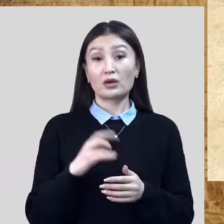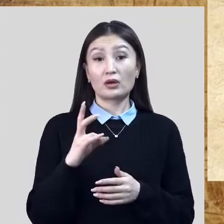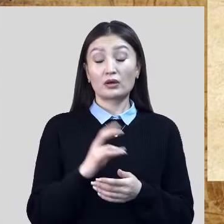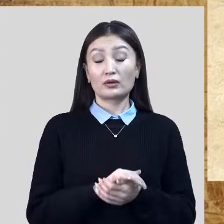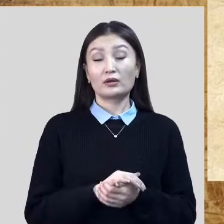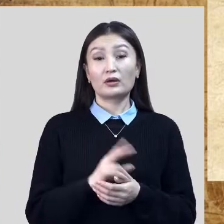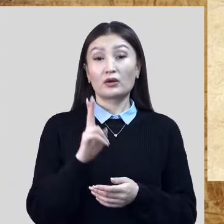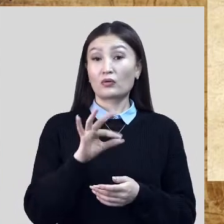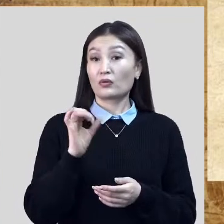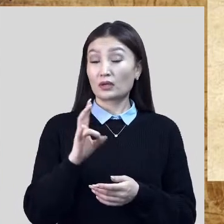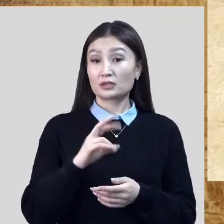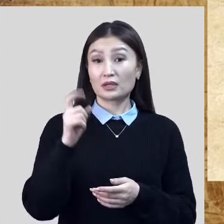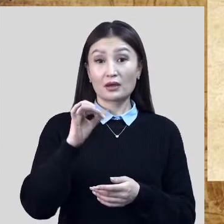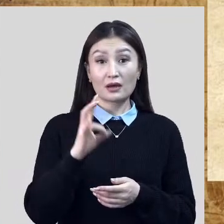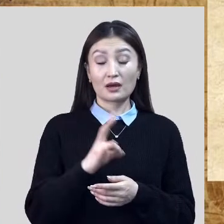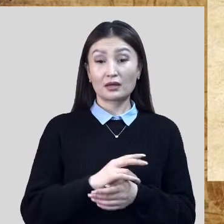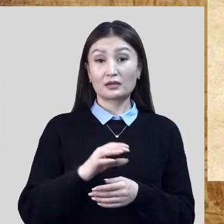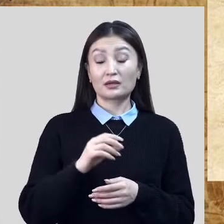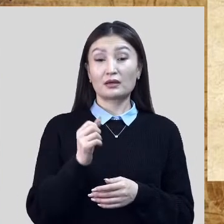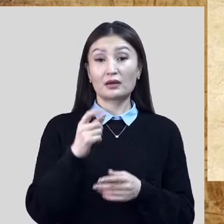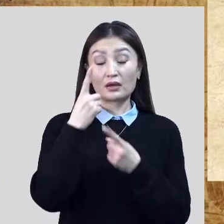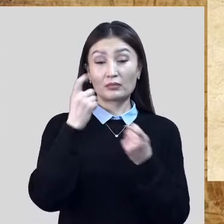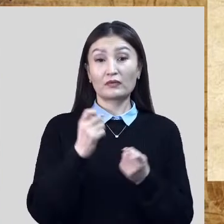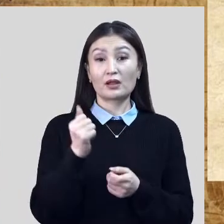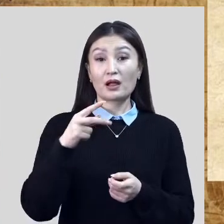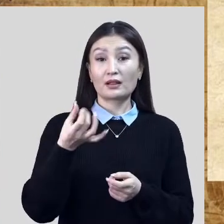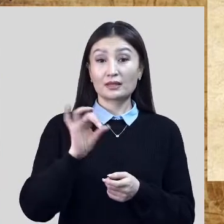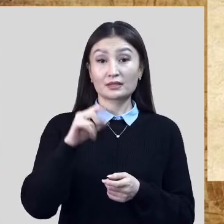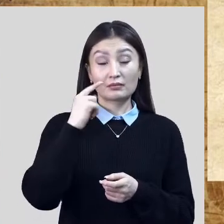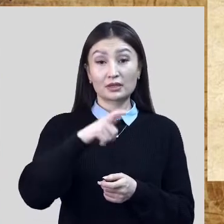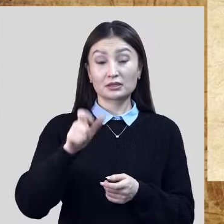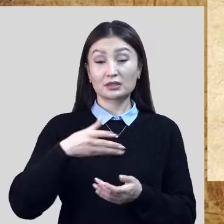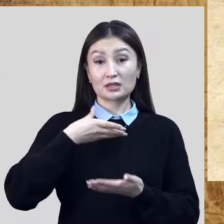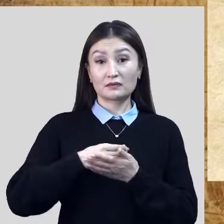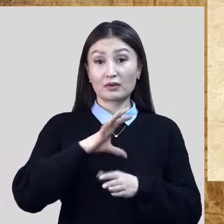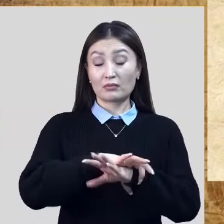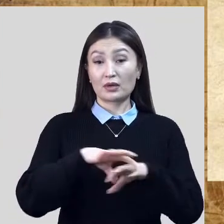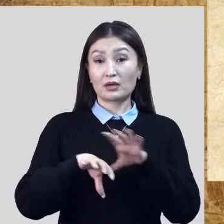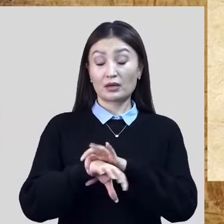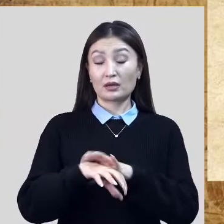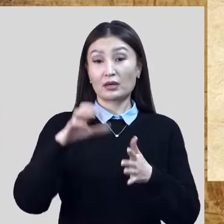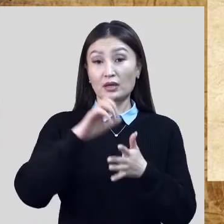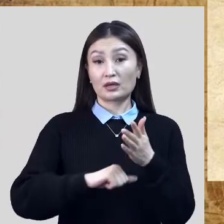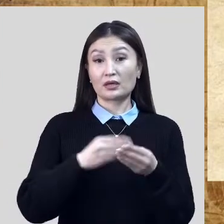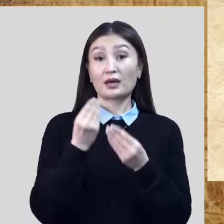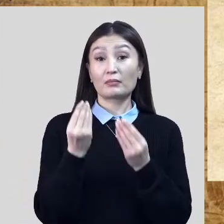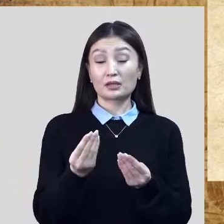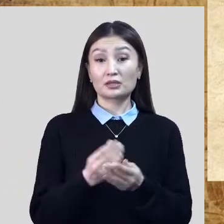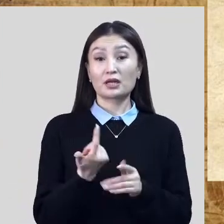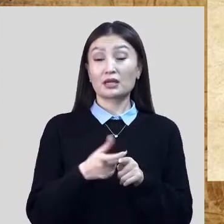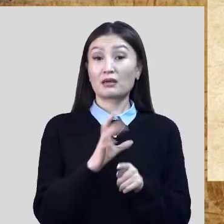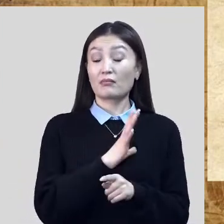Однако Коканский хан Худаяр объявил алайских кыргызов своими подданными и обложил их податью. Это